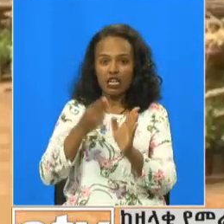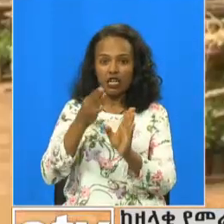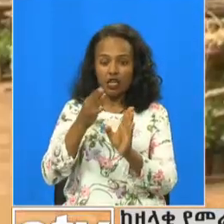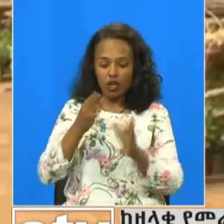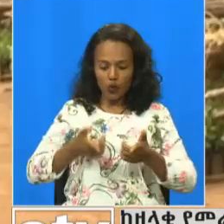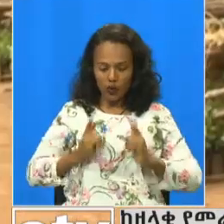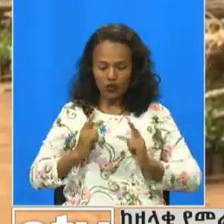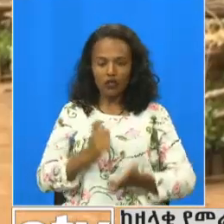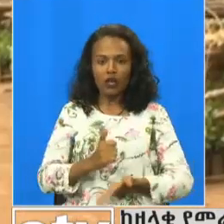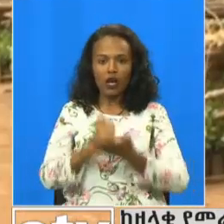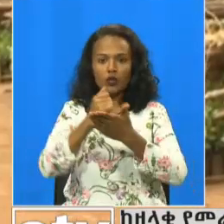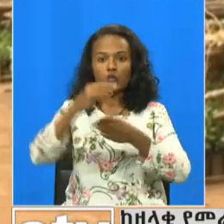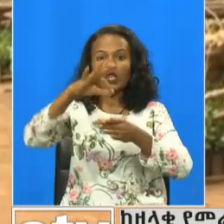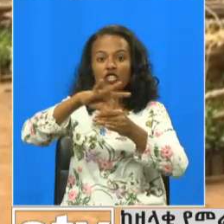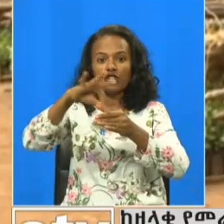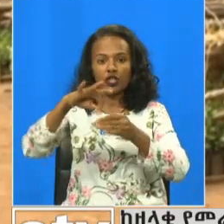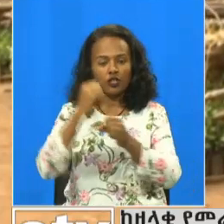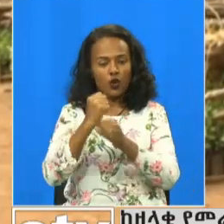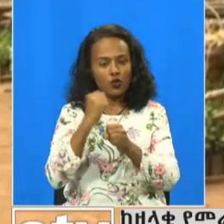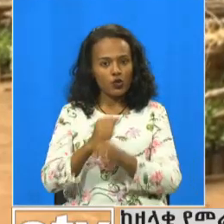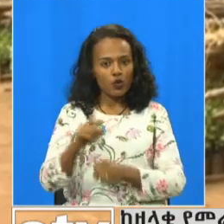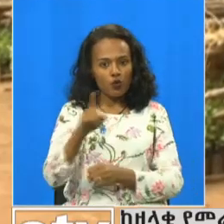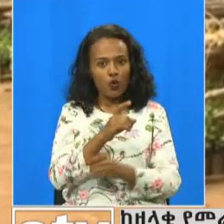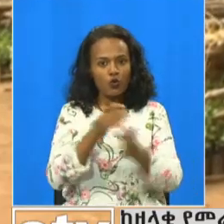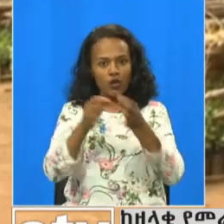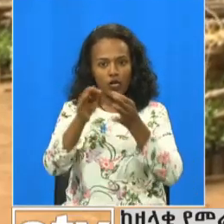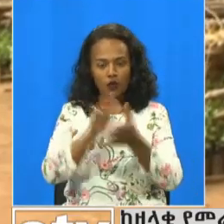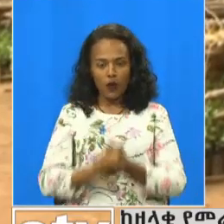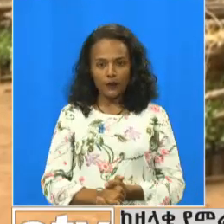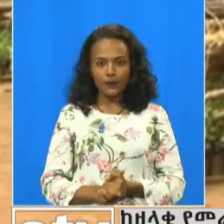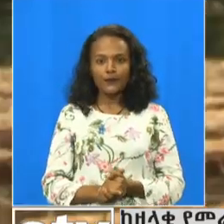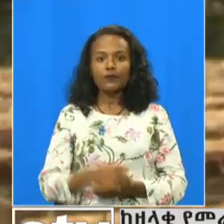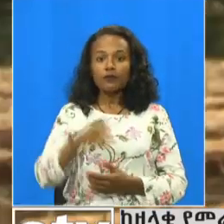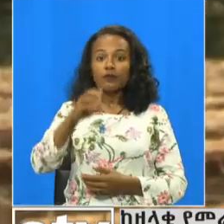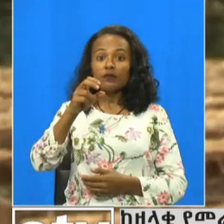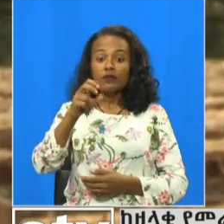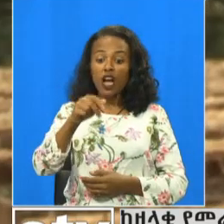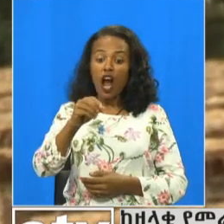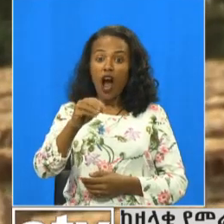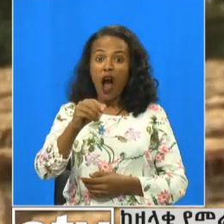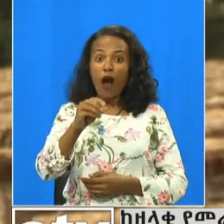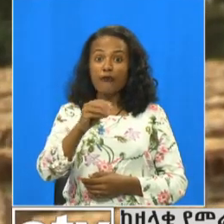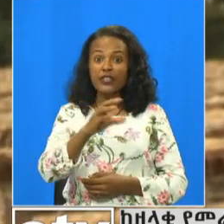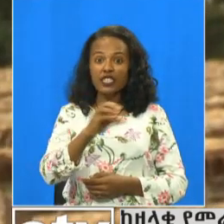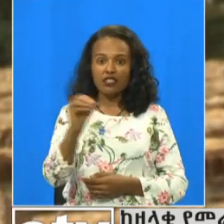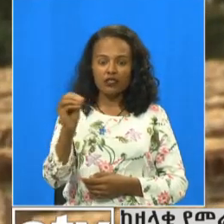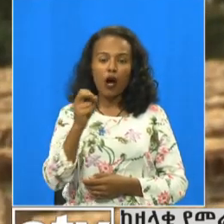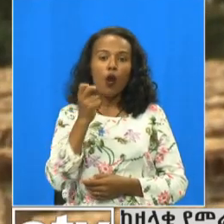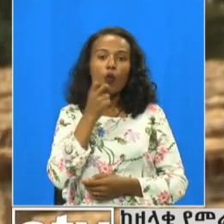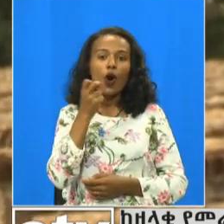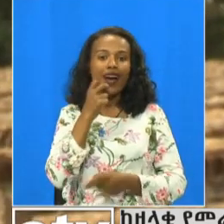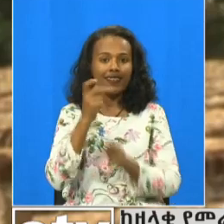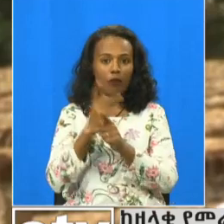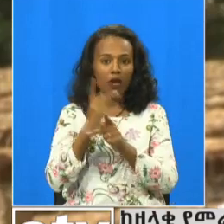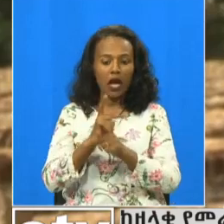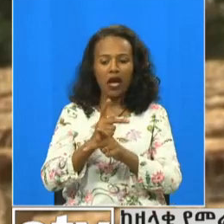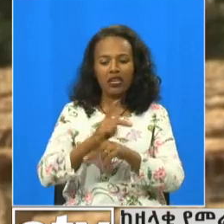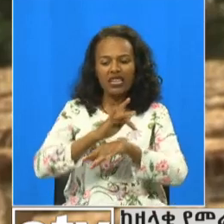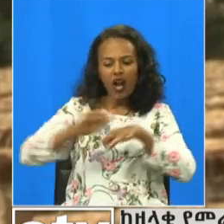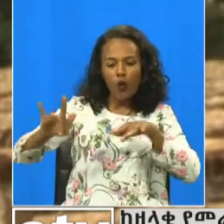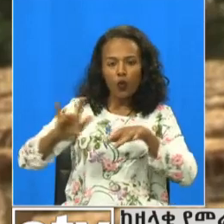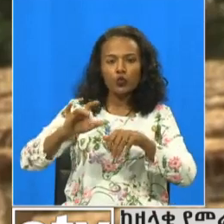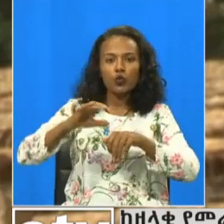የታገዙ የችግኝ ዝግጅት ስራዎች እየተሰሩ መሆኑን ገልጸዋል። የአፈርና ውሃ ጥበቃ ስራ ስንሰራ የተራቆቱ መሬቶችን ማገገም ላይ